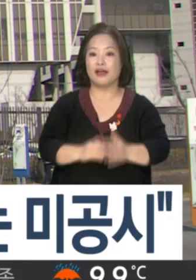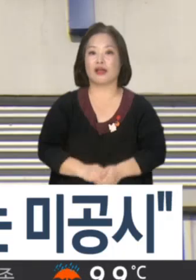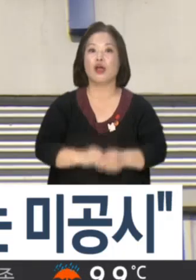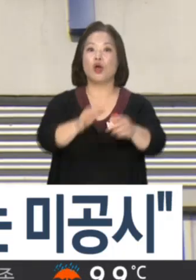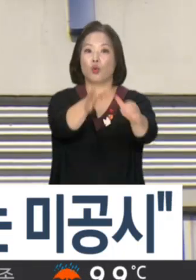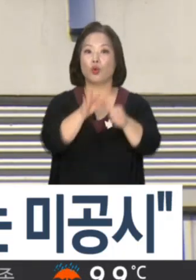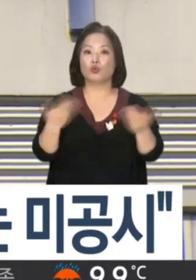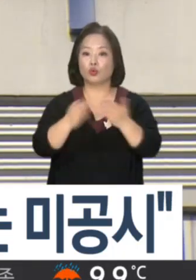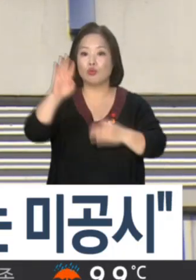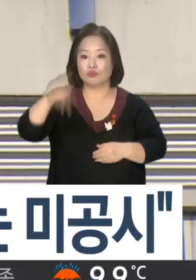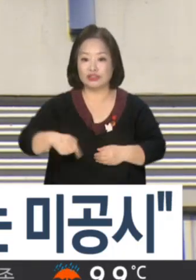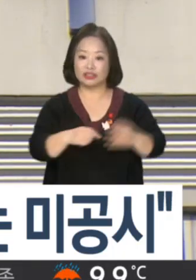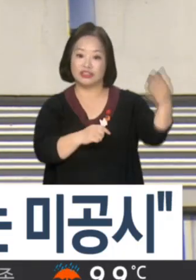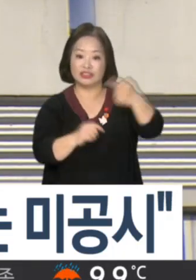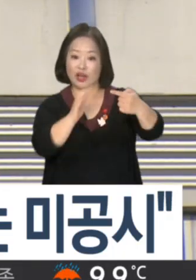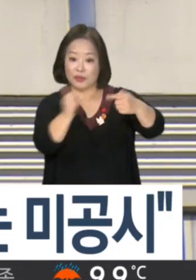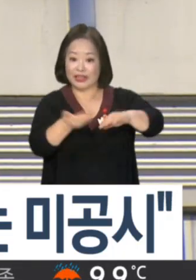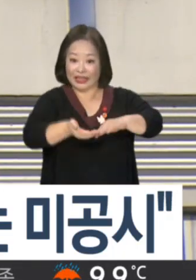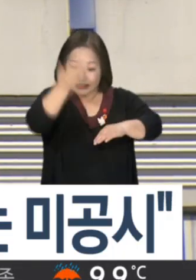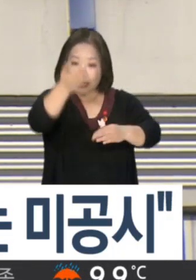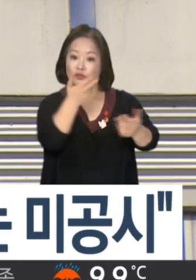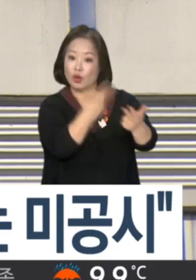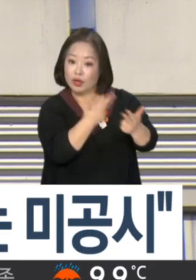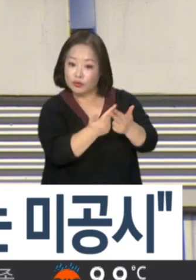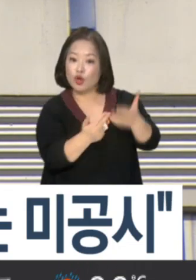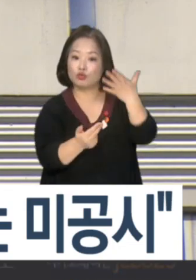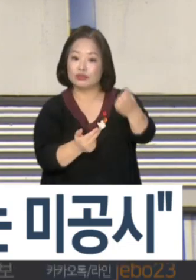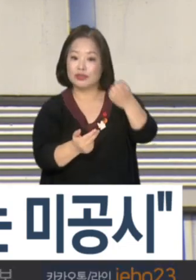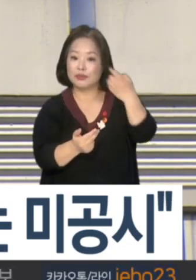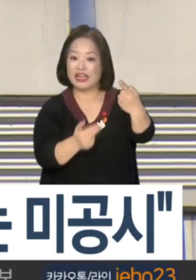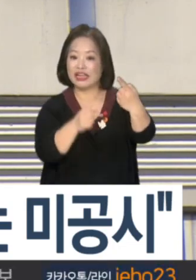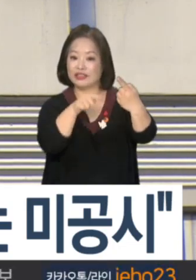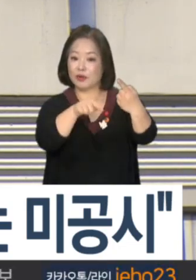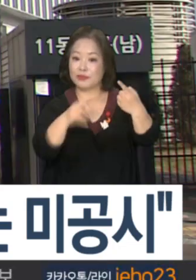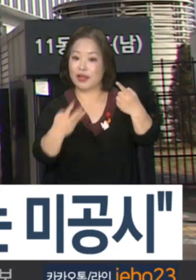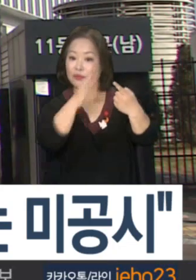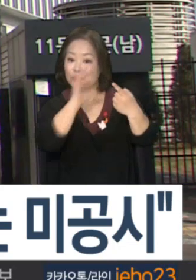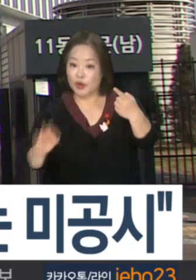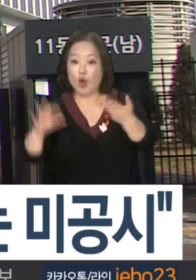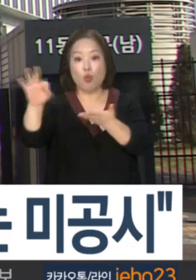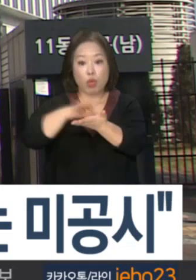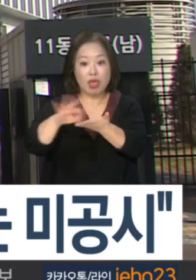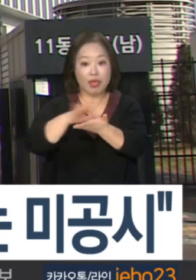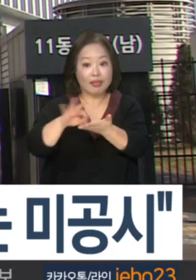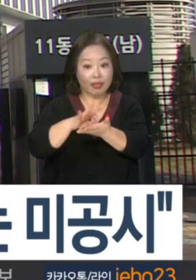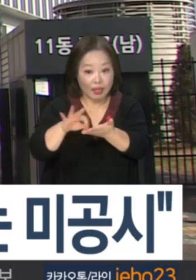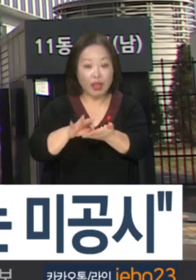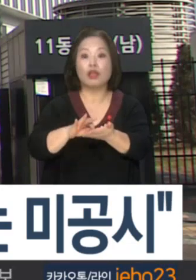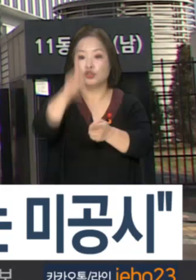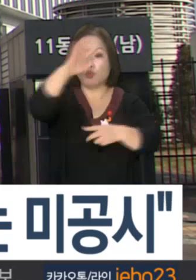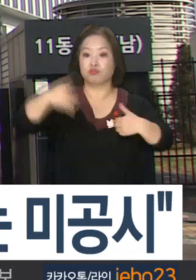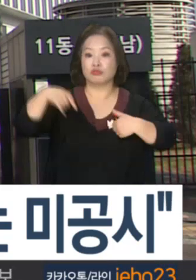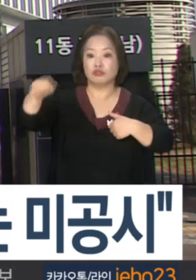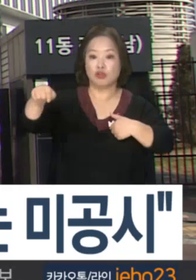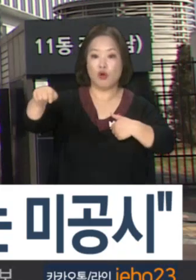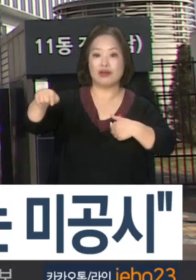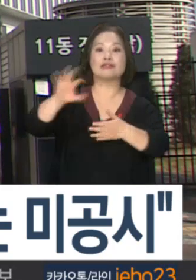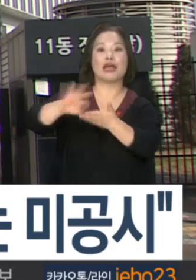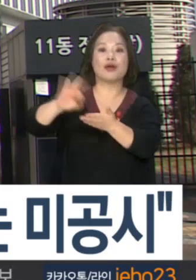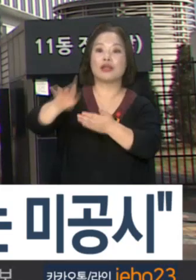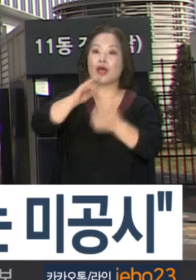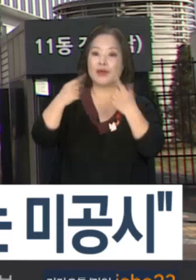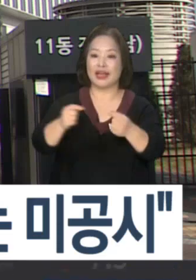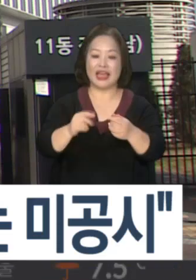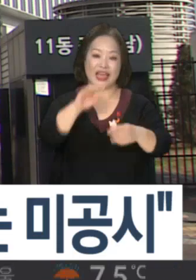고용노동부는 1천명 이상 노동 조합 중 91.3% 회계를 공수했다고 밝혔습니다 기아차